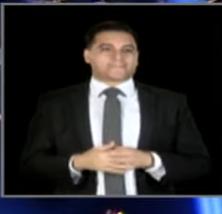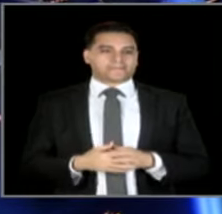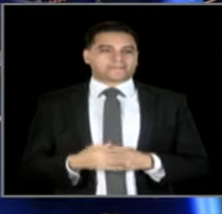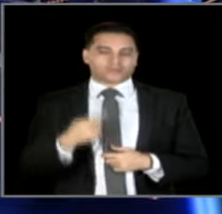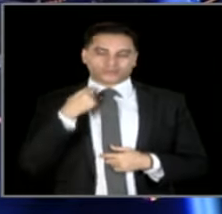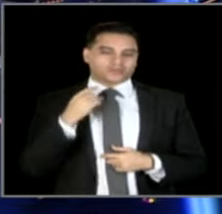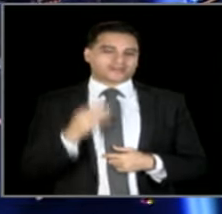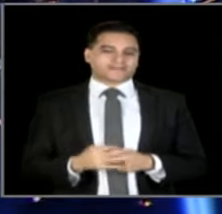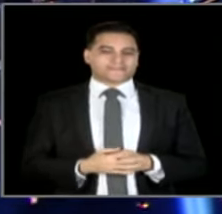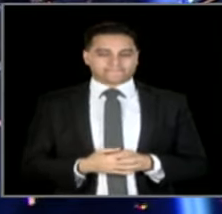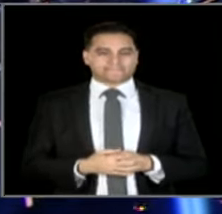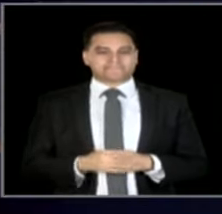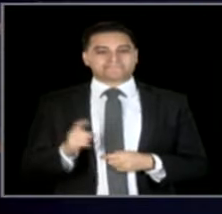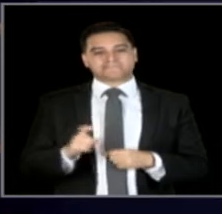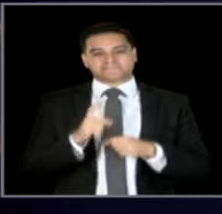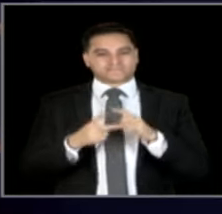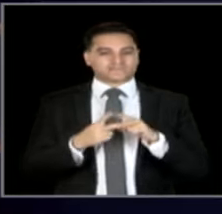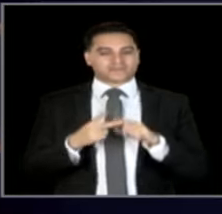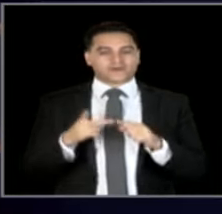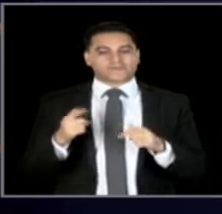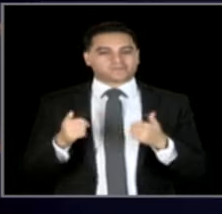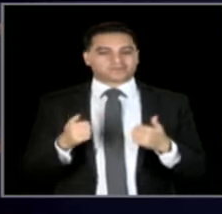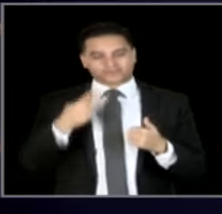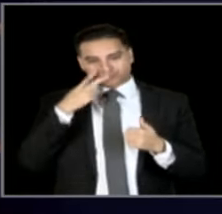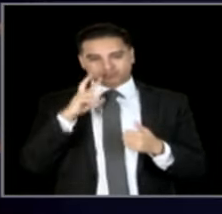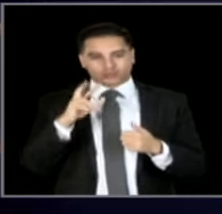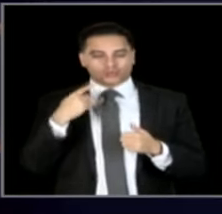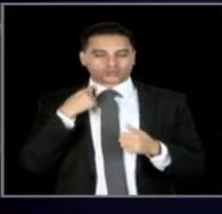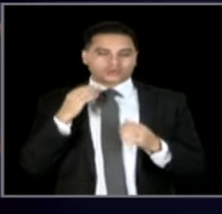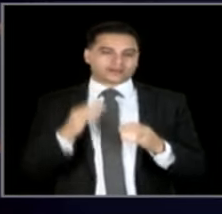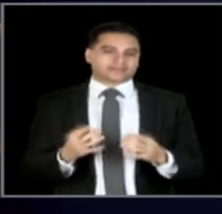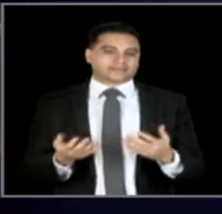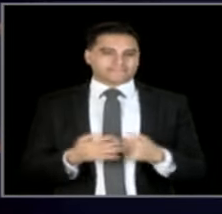خسارة. السؤالين اللي فاتوا دول 20 نقطة، خسارة.